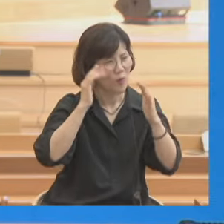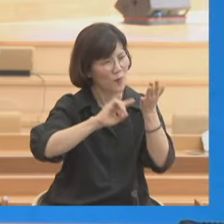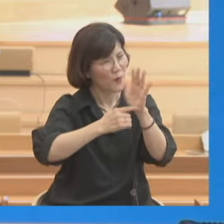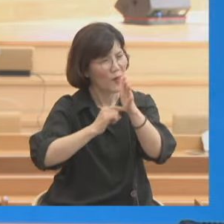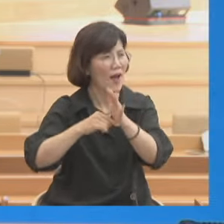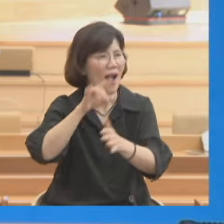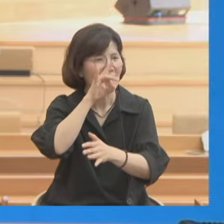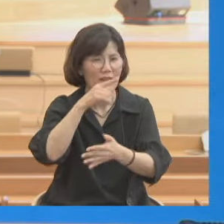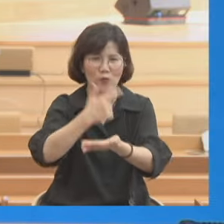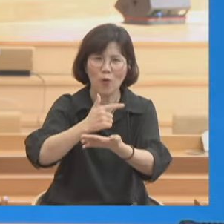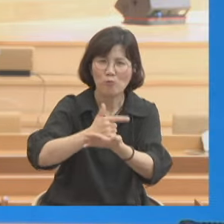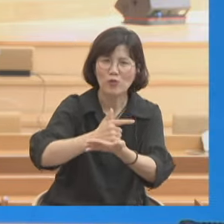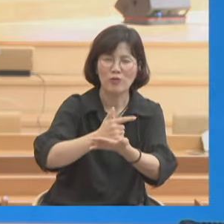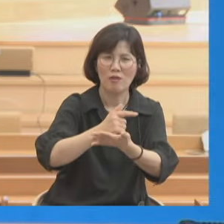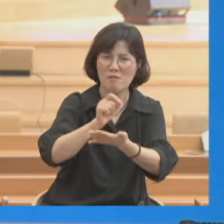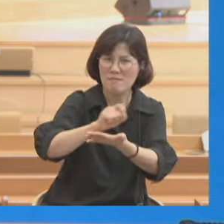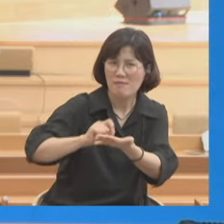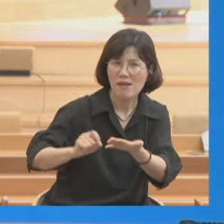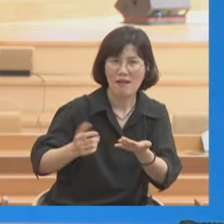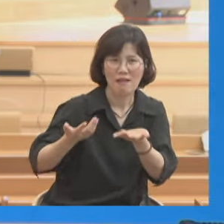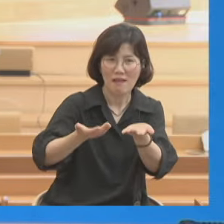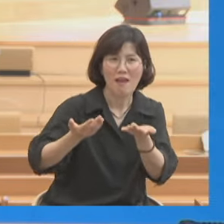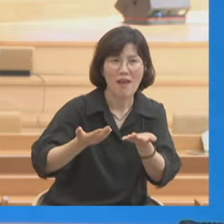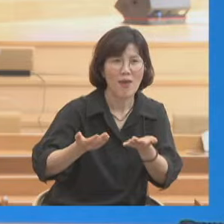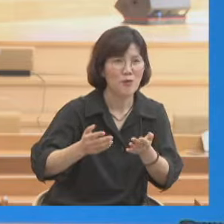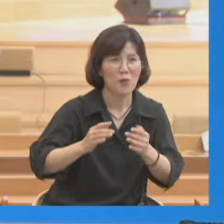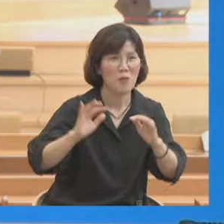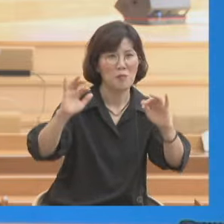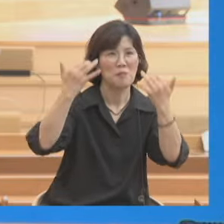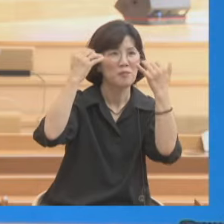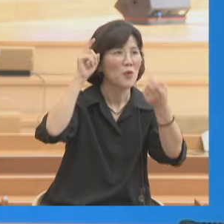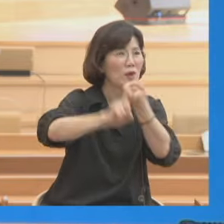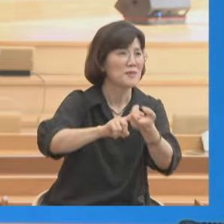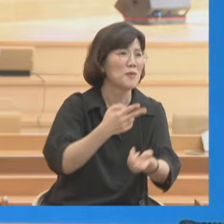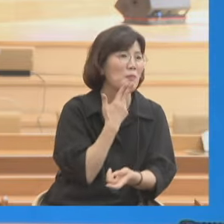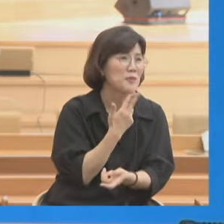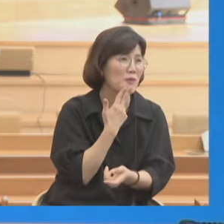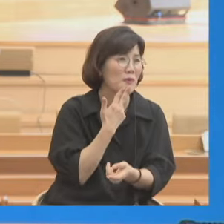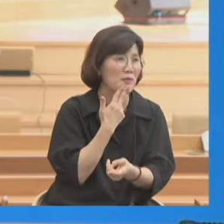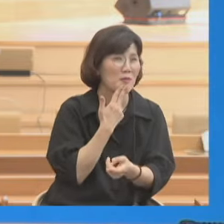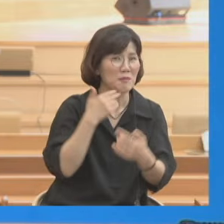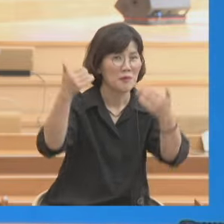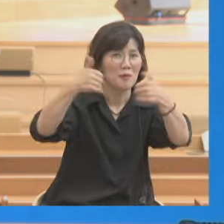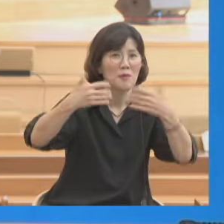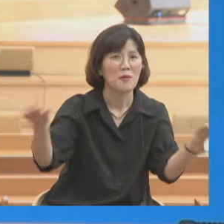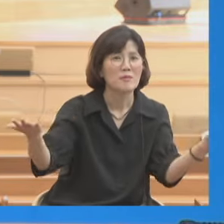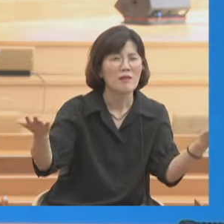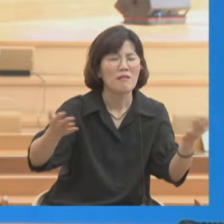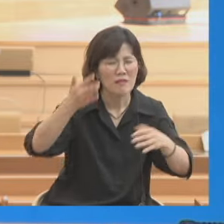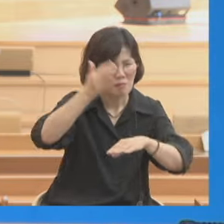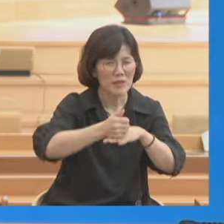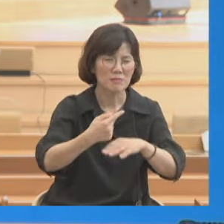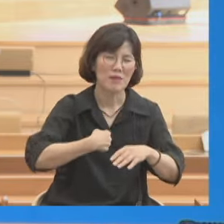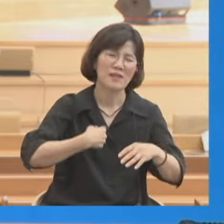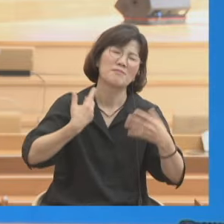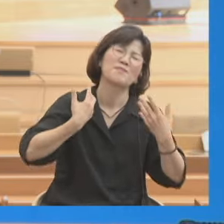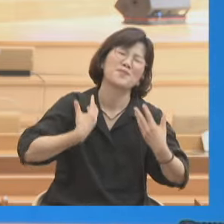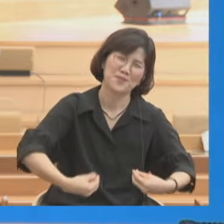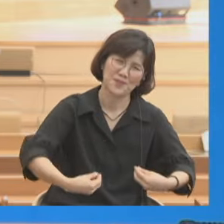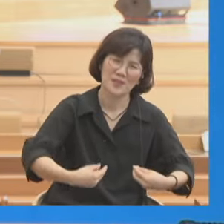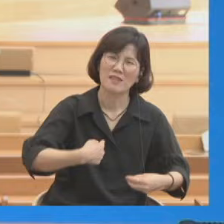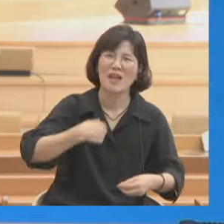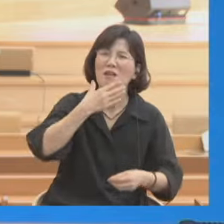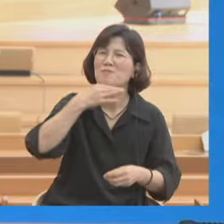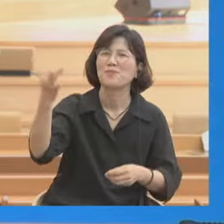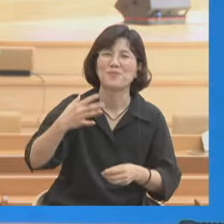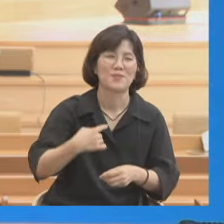수많은 논문을 내고 저작물을 냈습니다만 별로 주목을 받지 못해. 그래서 어떻게 했냐, 이 사람이 좌절을 해요. 행복하지